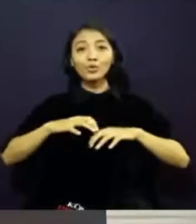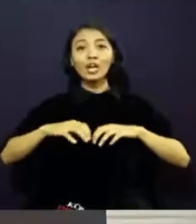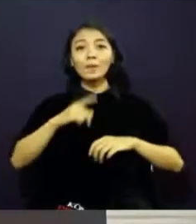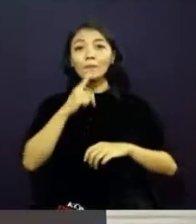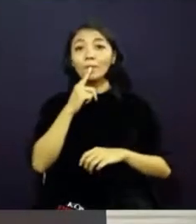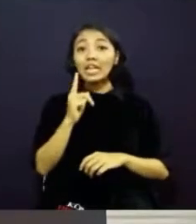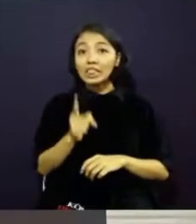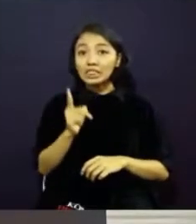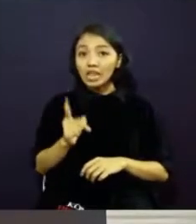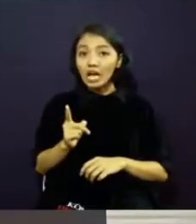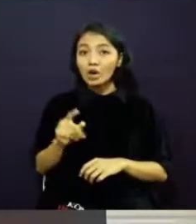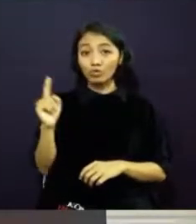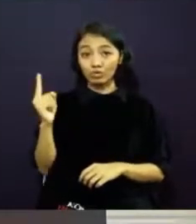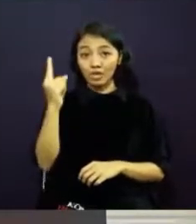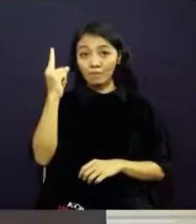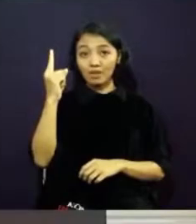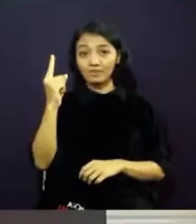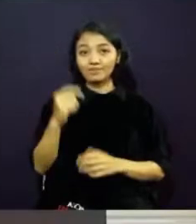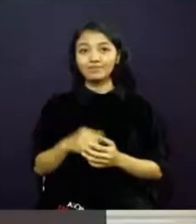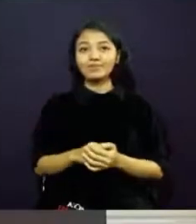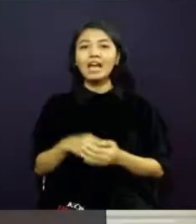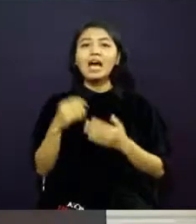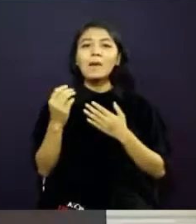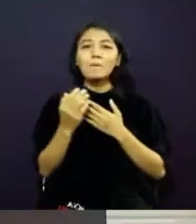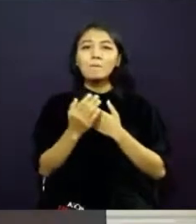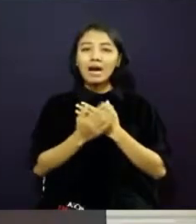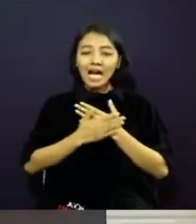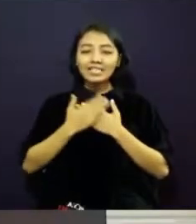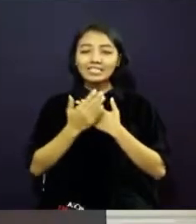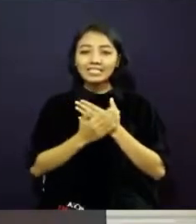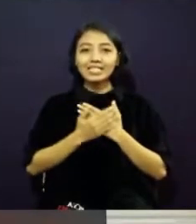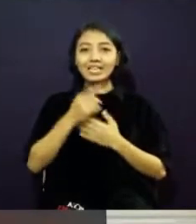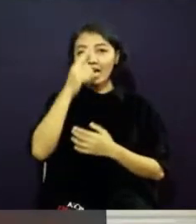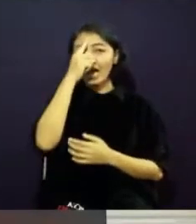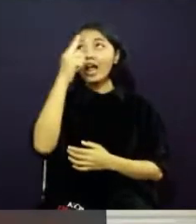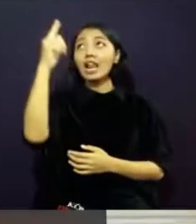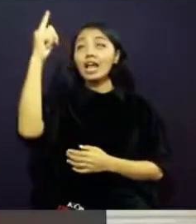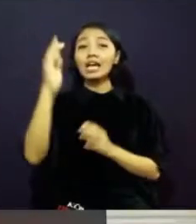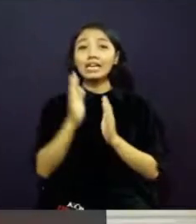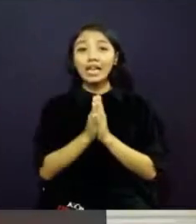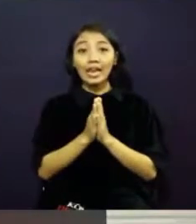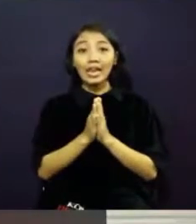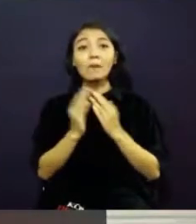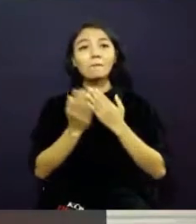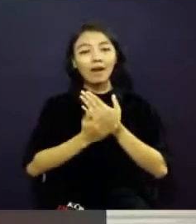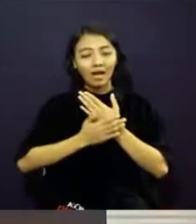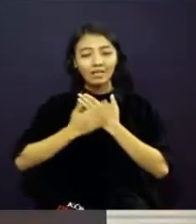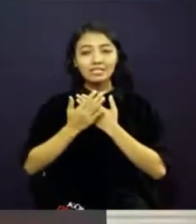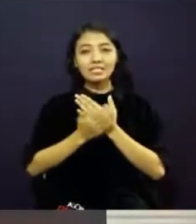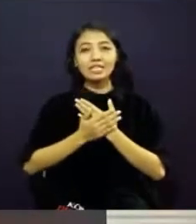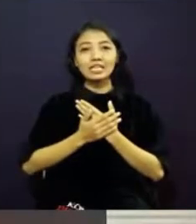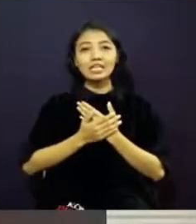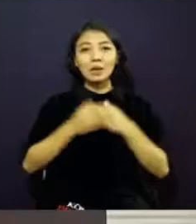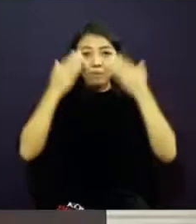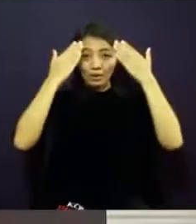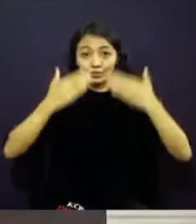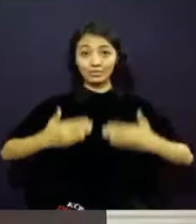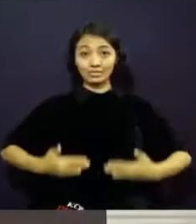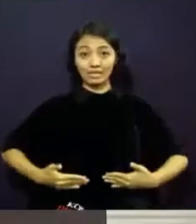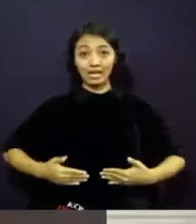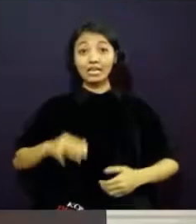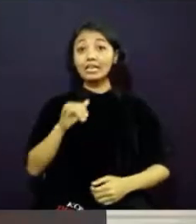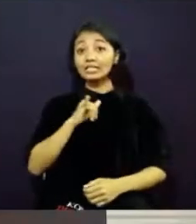Kristus kasih kepada Allah kasih kepada sesama manusia kita